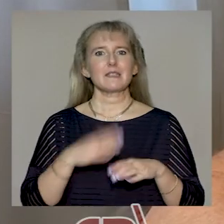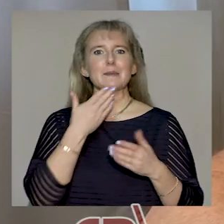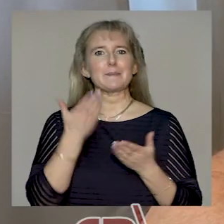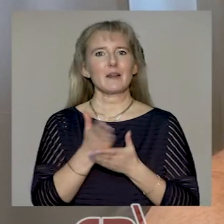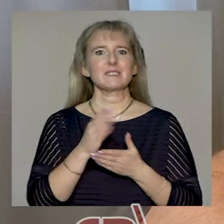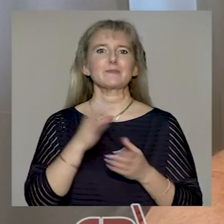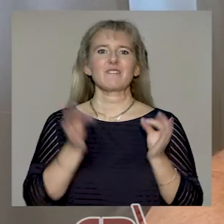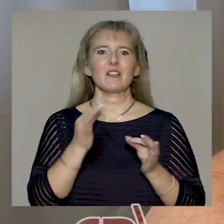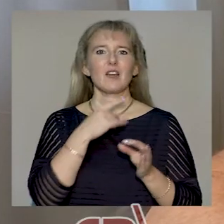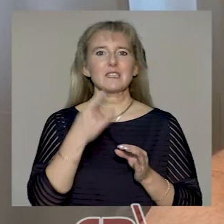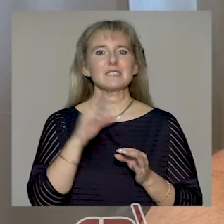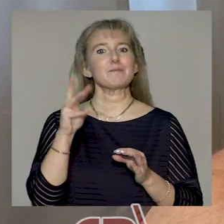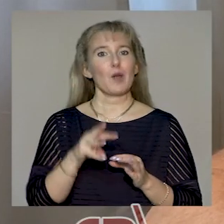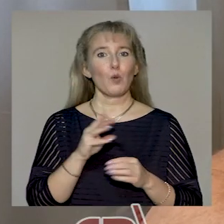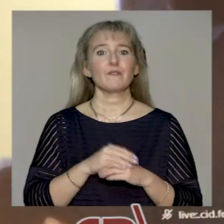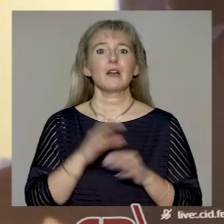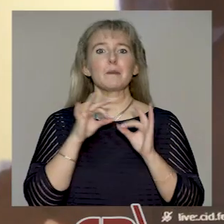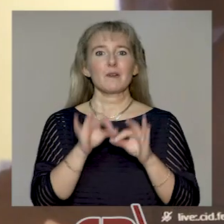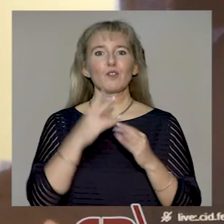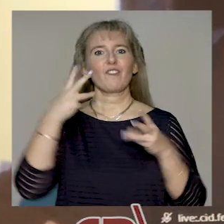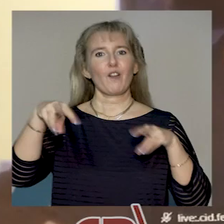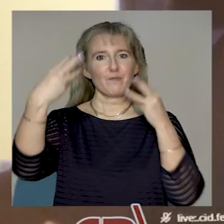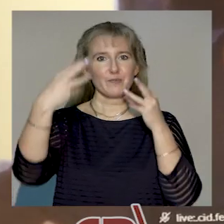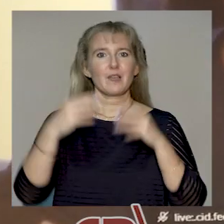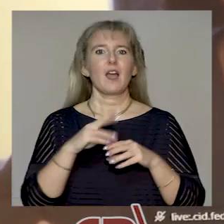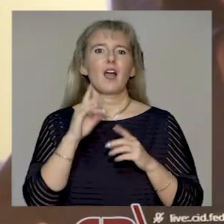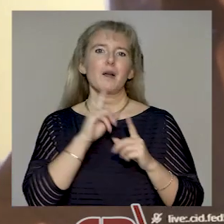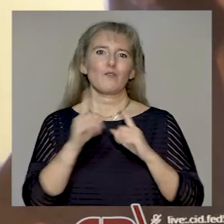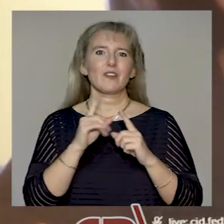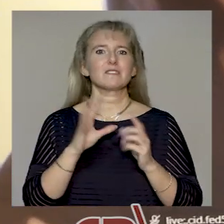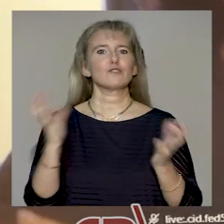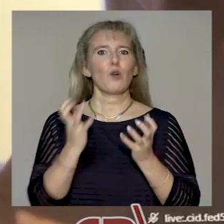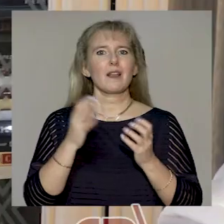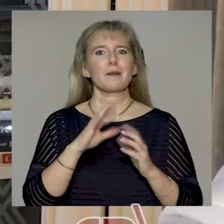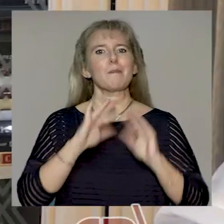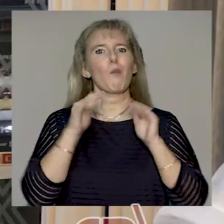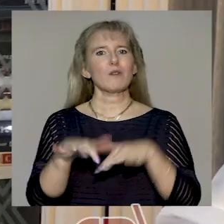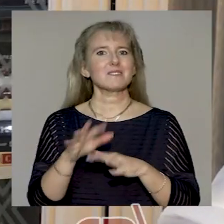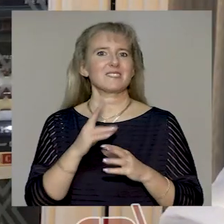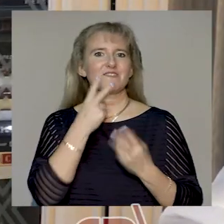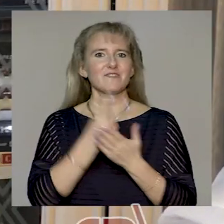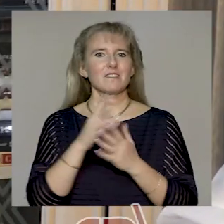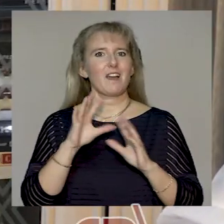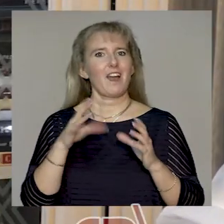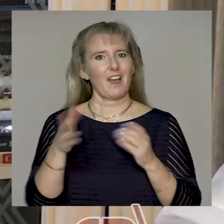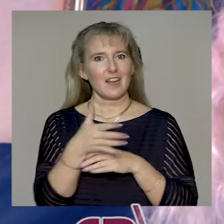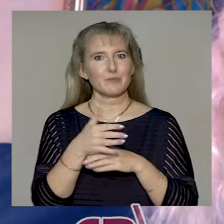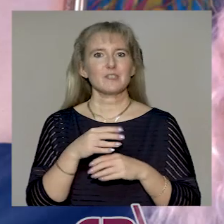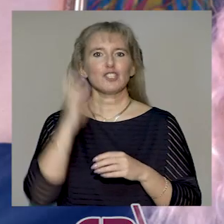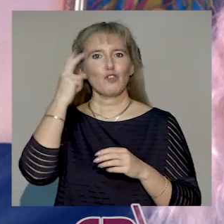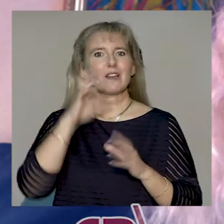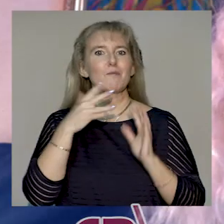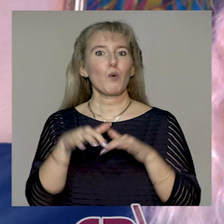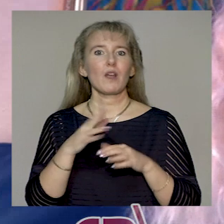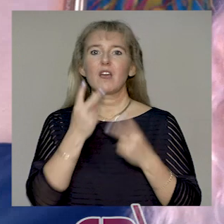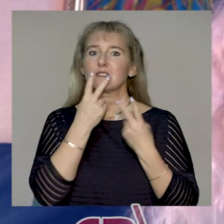Председатель партии «Справедливая Россия» Сергей Миронов провел видеоконференцию по проблеме сохранения морских млекопитающих Черного моря.